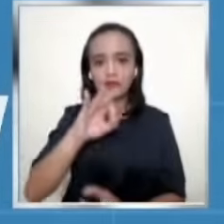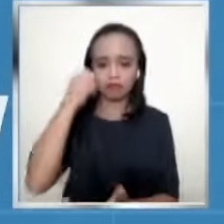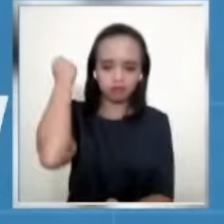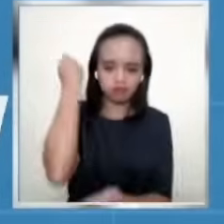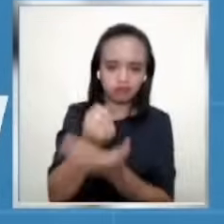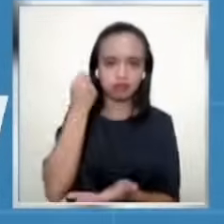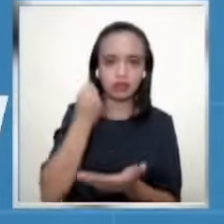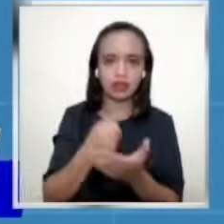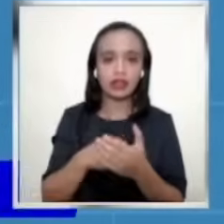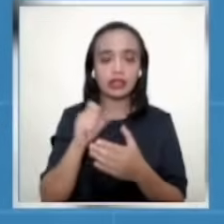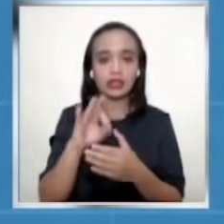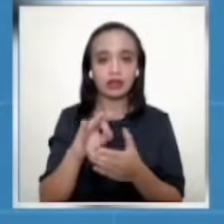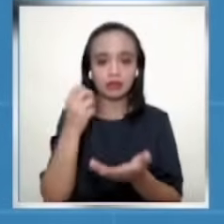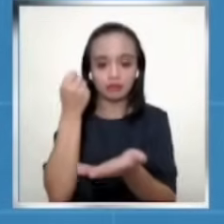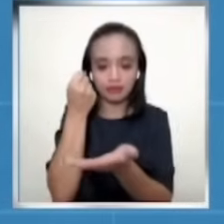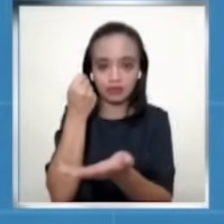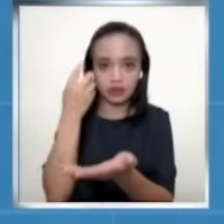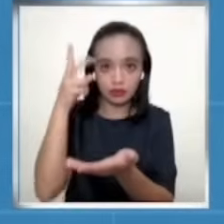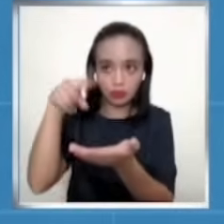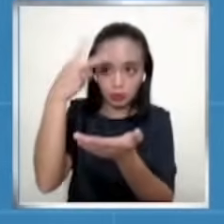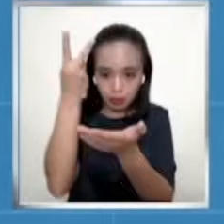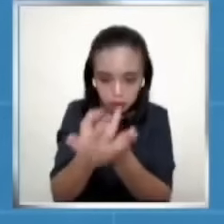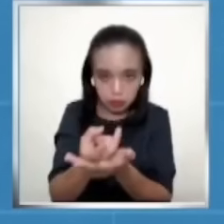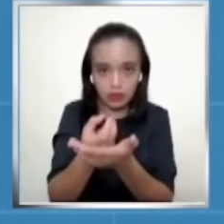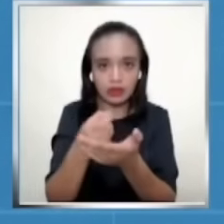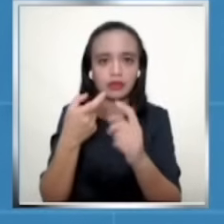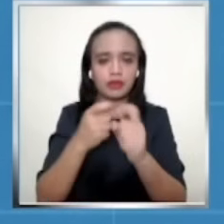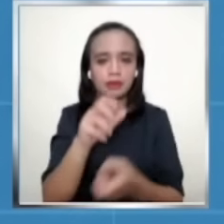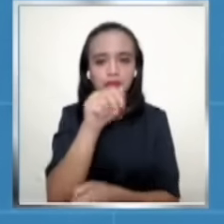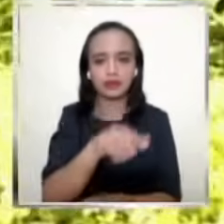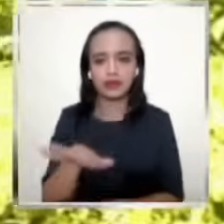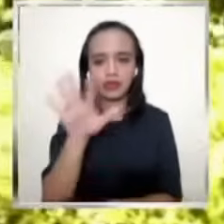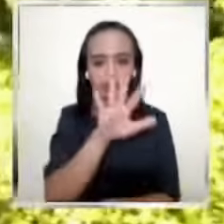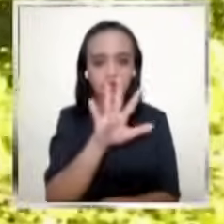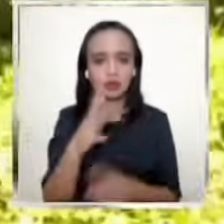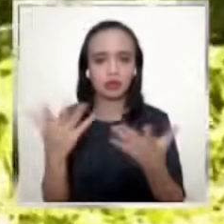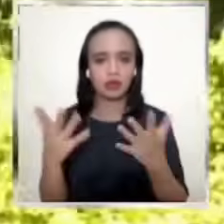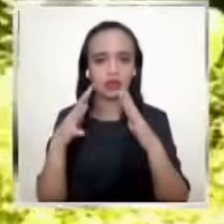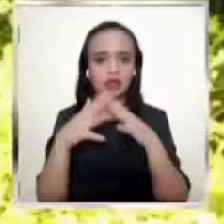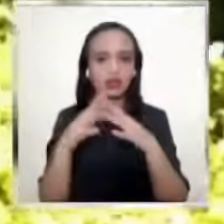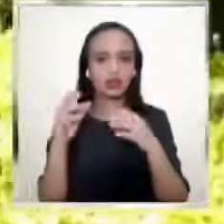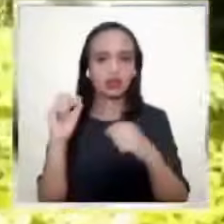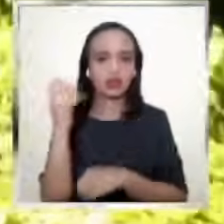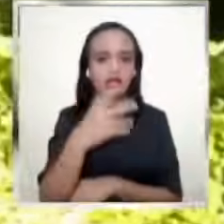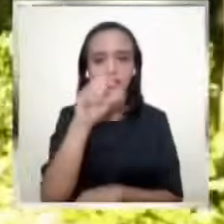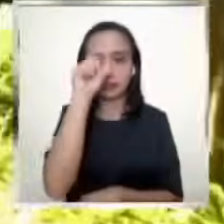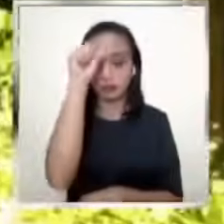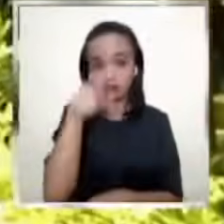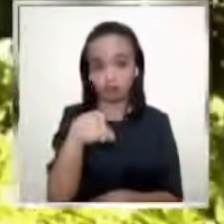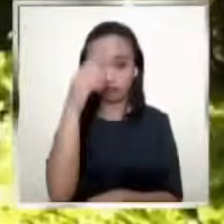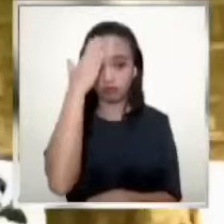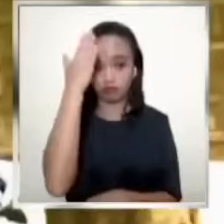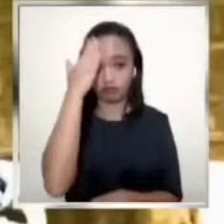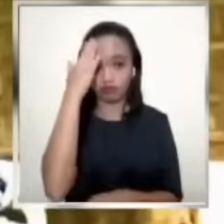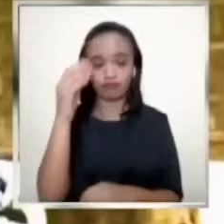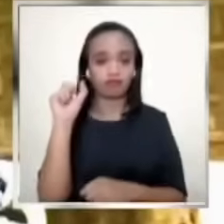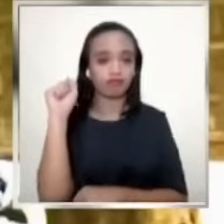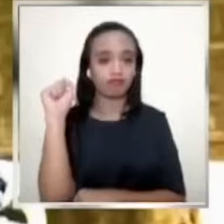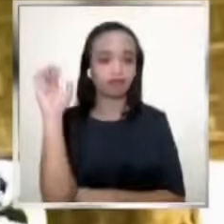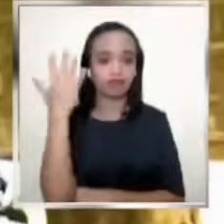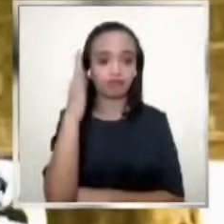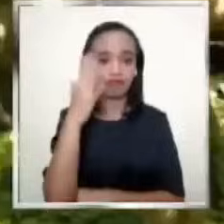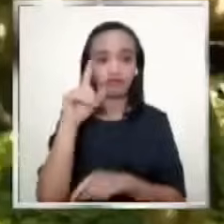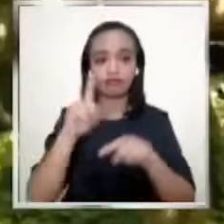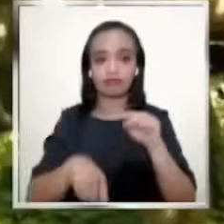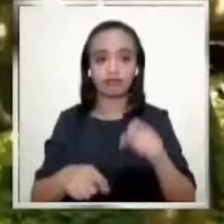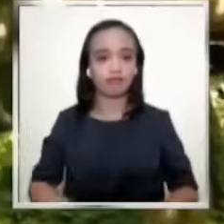jackfruit ay nagmula sa South Asia, partikular sa mga rainforest ng Western Ghats sa India. Alam niyo ba na mga puno ng langka hindi makakasurvive sa mga lugar na malamig ang